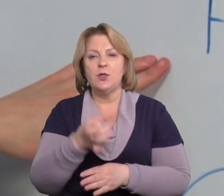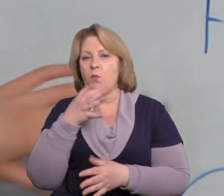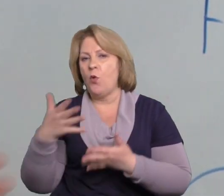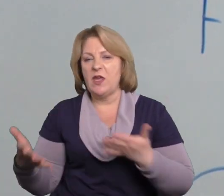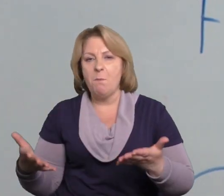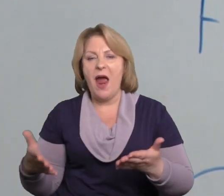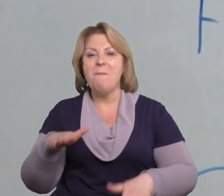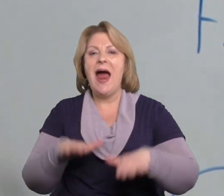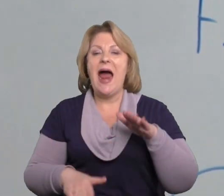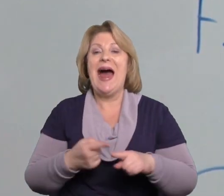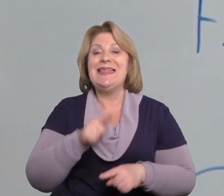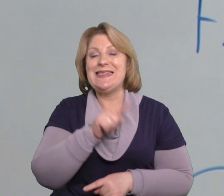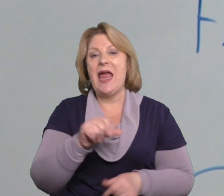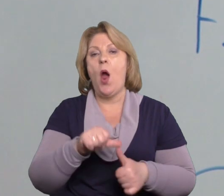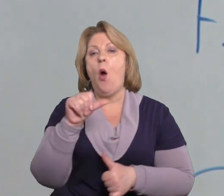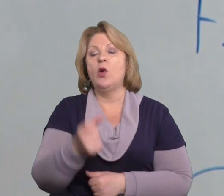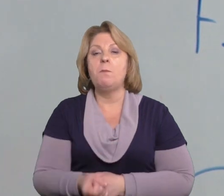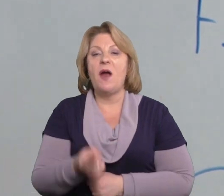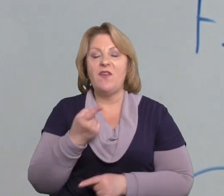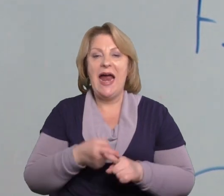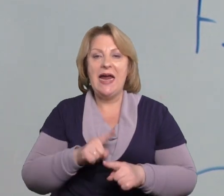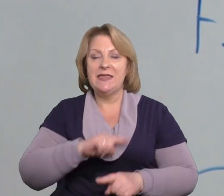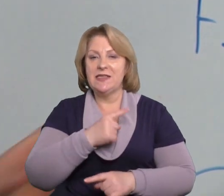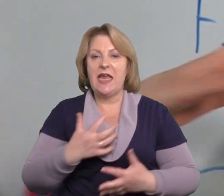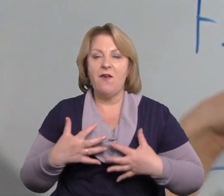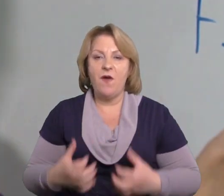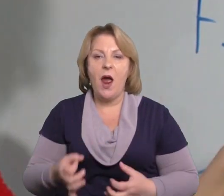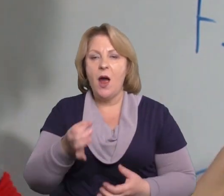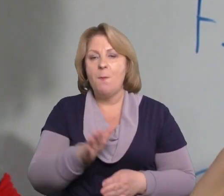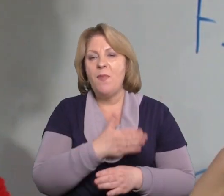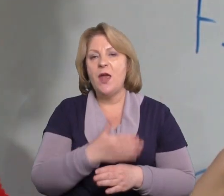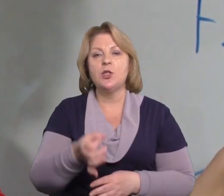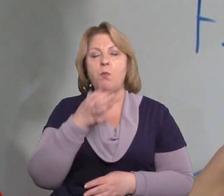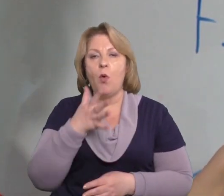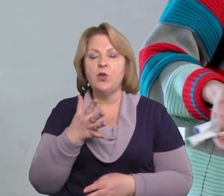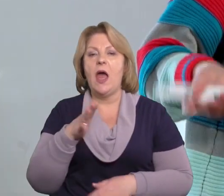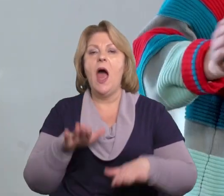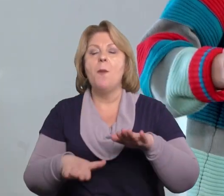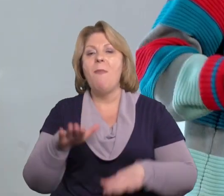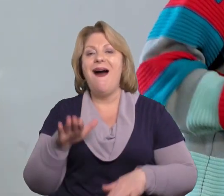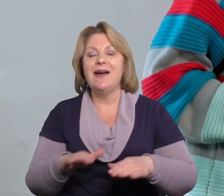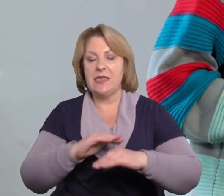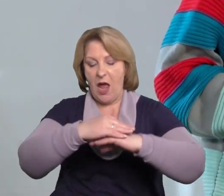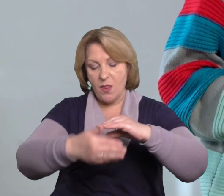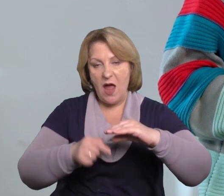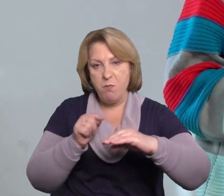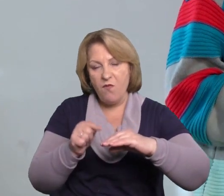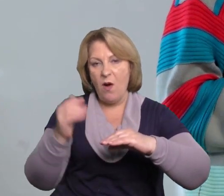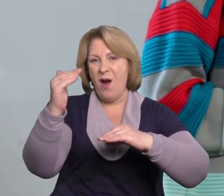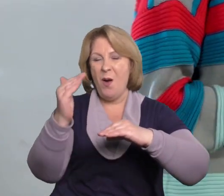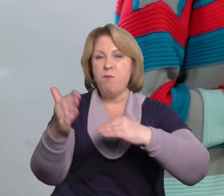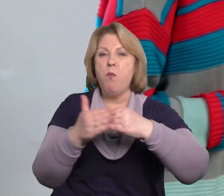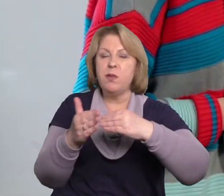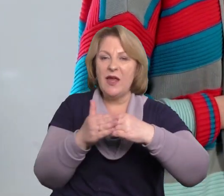це її окремий випадок – це сила притягання між будь-якою масою на поверхні Землі або поблизу неї та Землею.